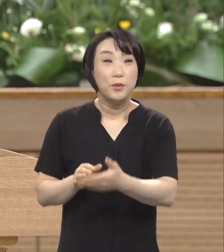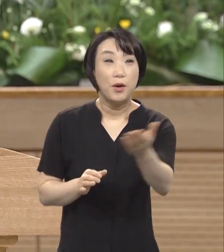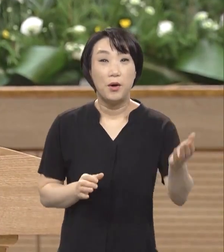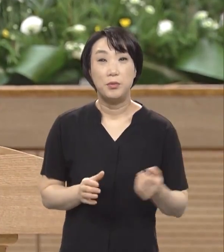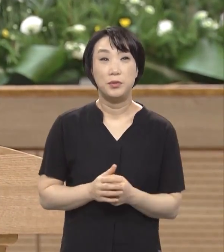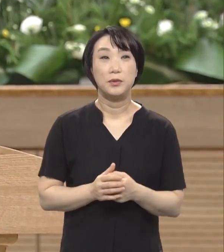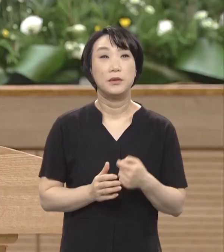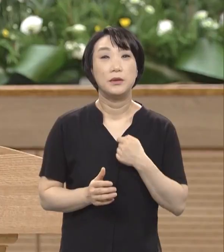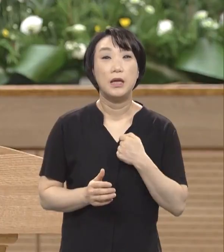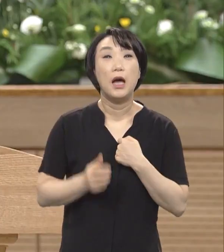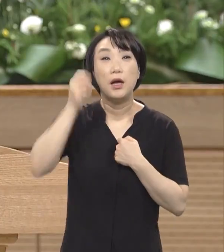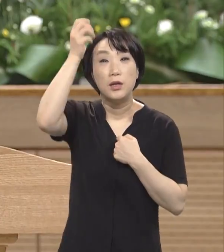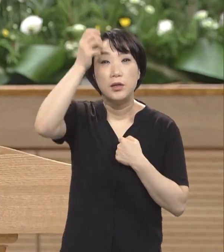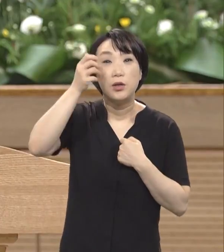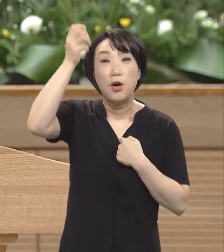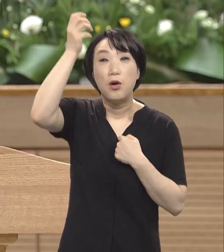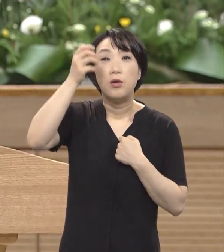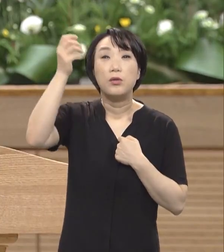내 영이